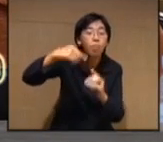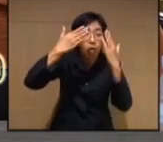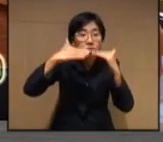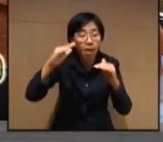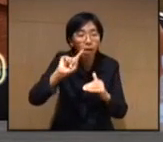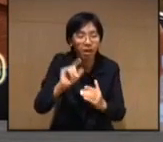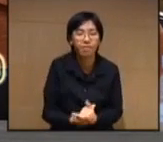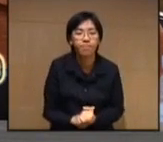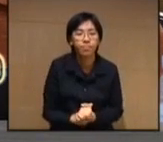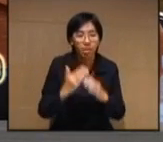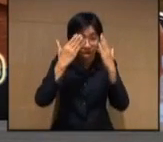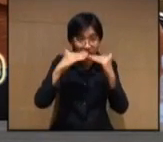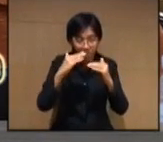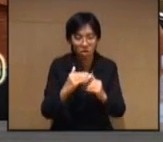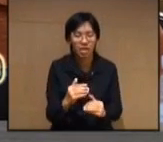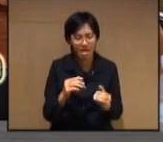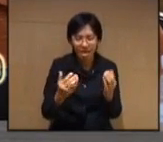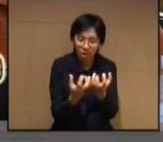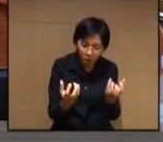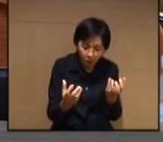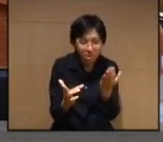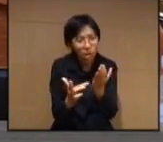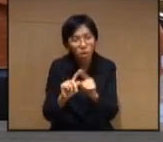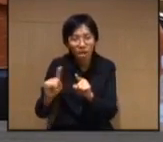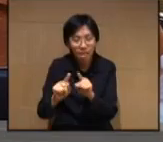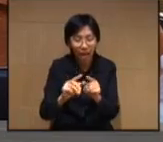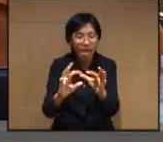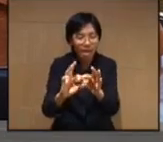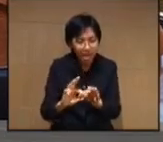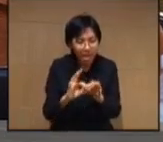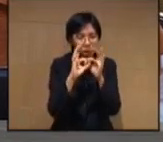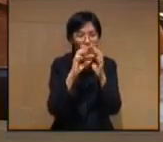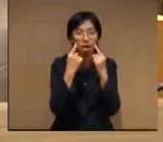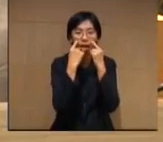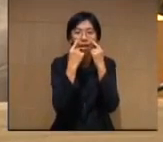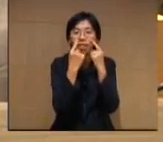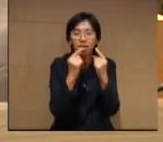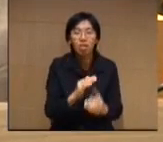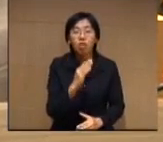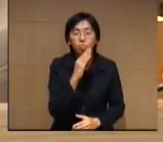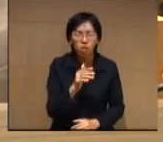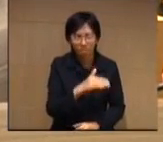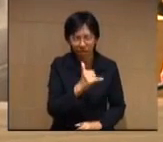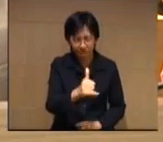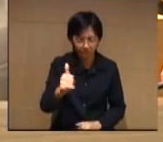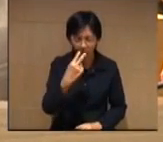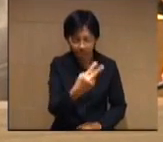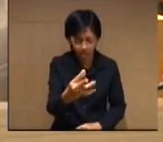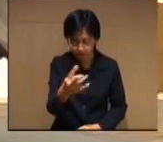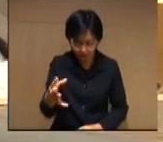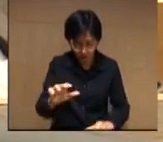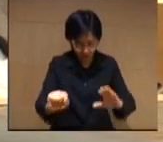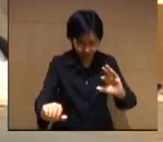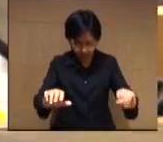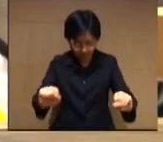ตองตอบสนองการเห็นการตอสนองของการเห็น ในการเดินทางมจะมี 2-3 อย่าง1. การสัผัส